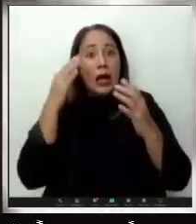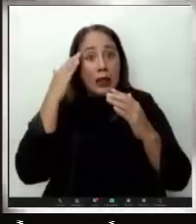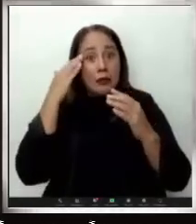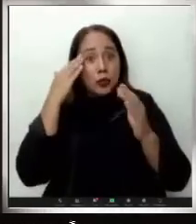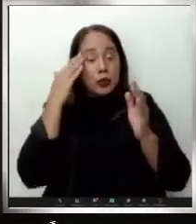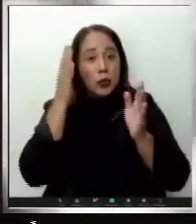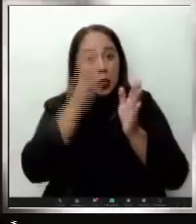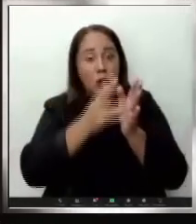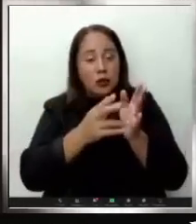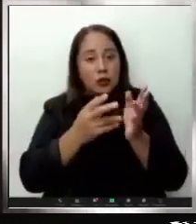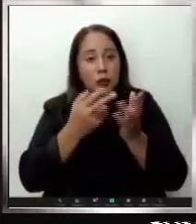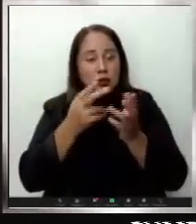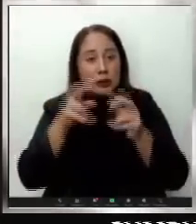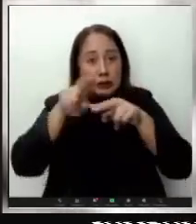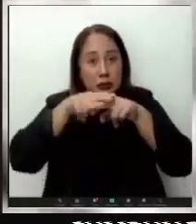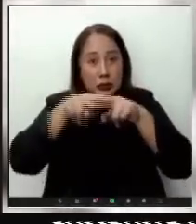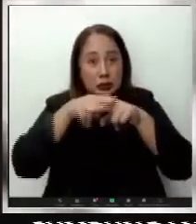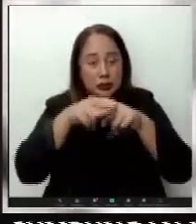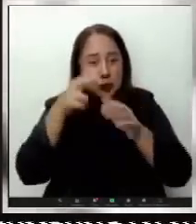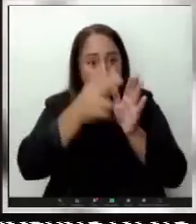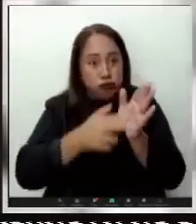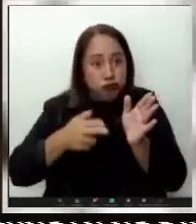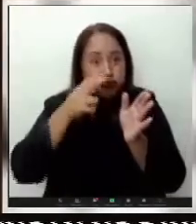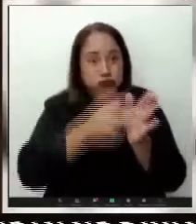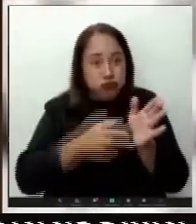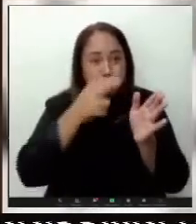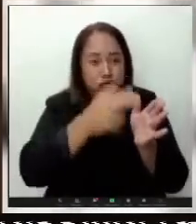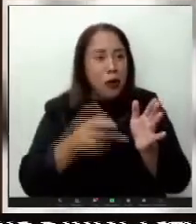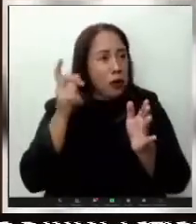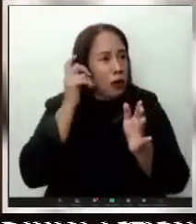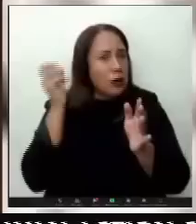parang inaalog ka, dumadaan yung train.